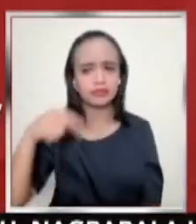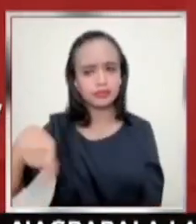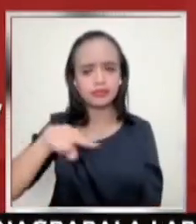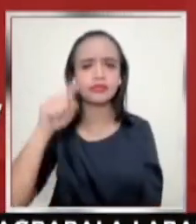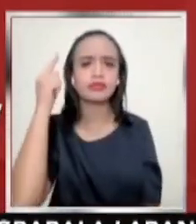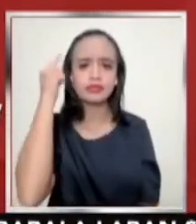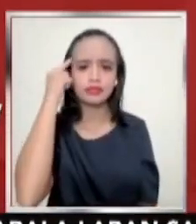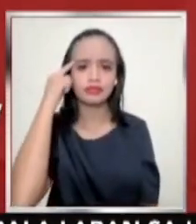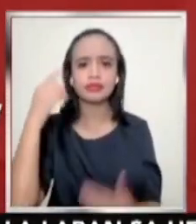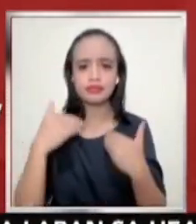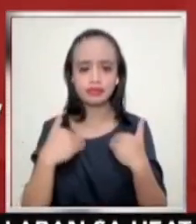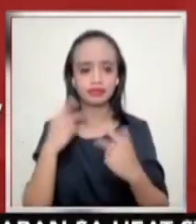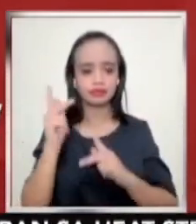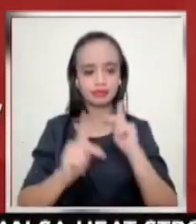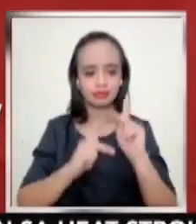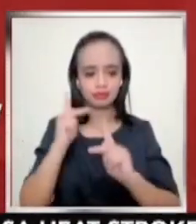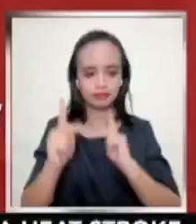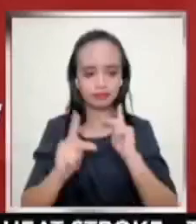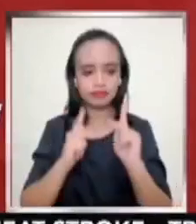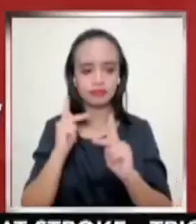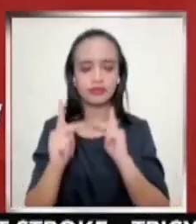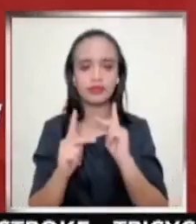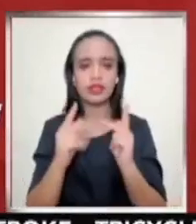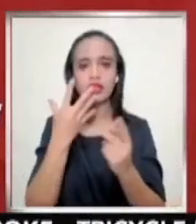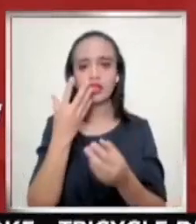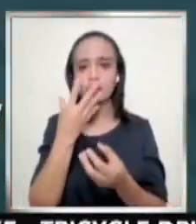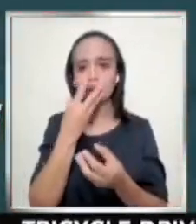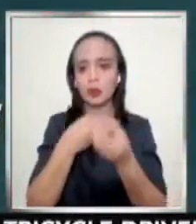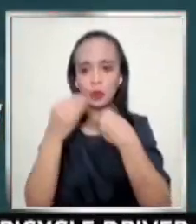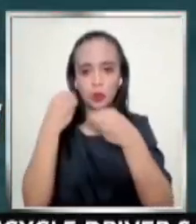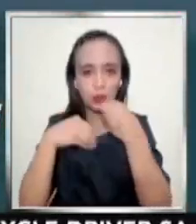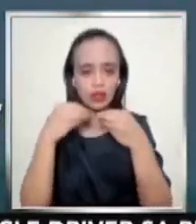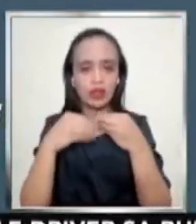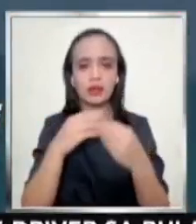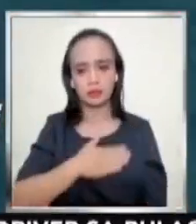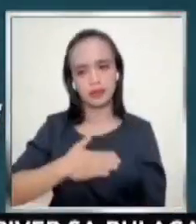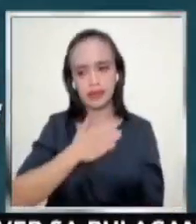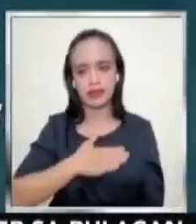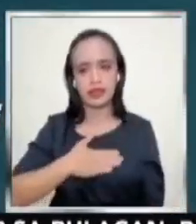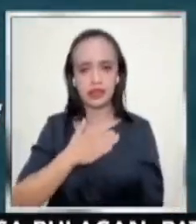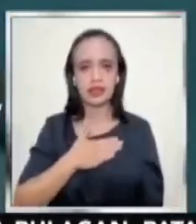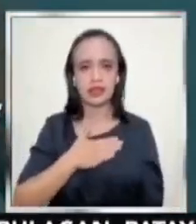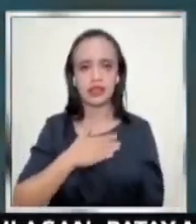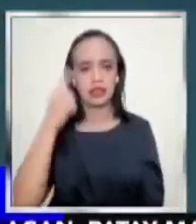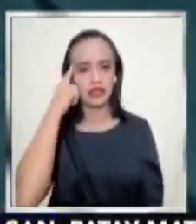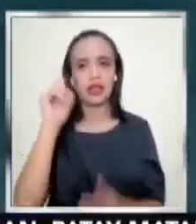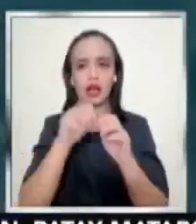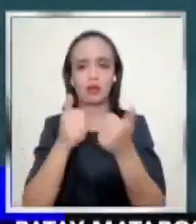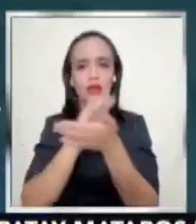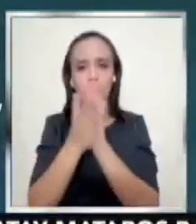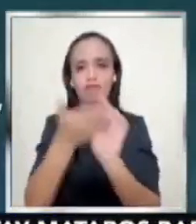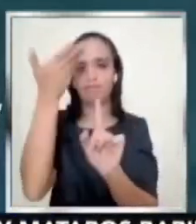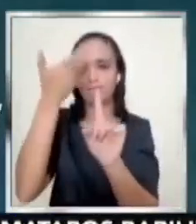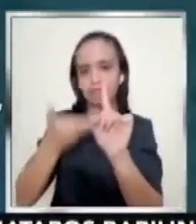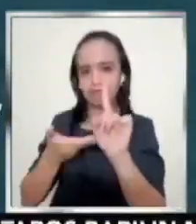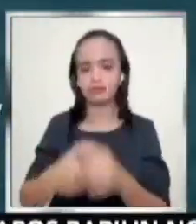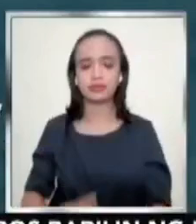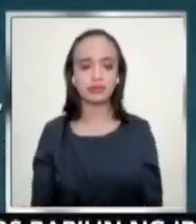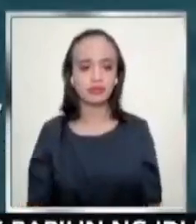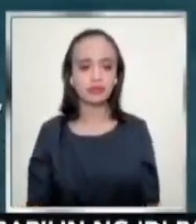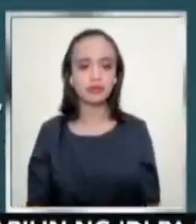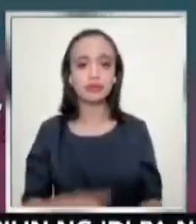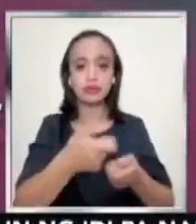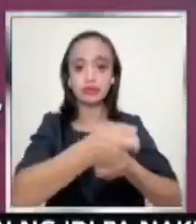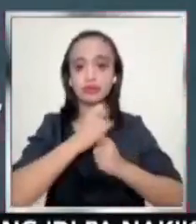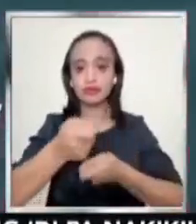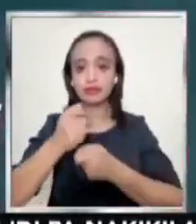doon na kumakain please consider how to become a human sa videong ipinadala ng mga mangingisda sa pag-asa wala raw makikitang